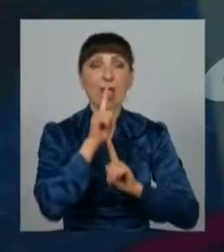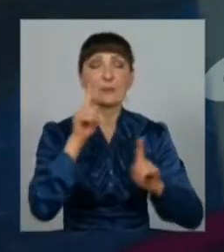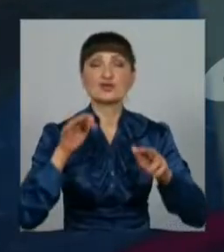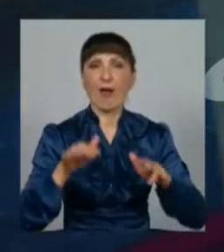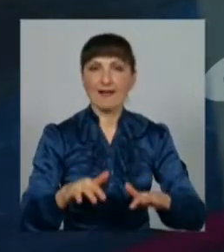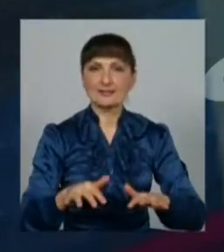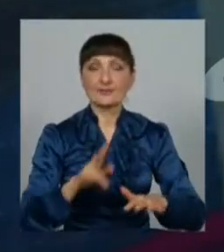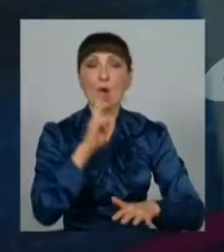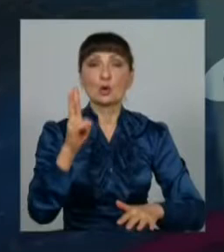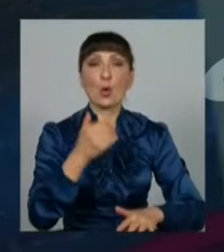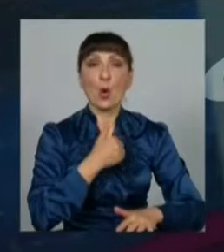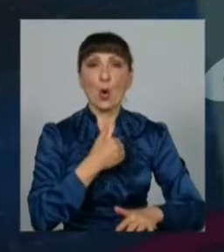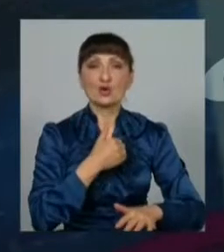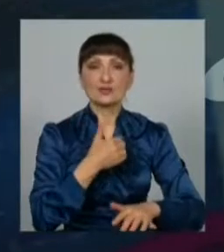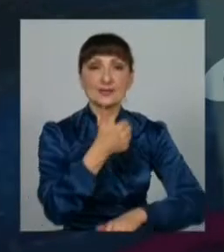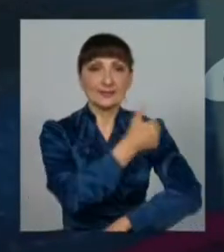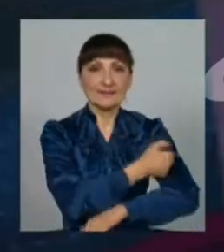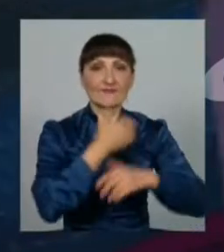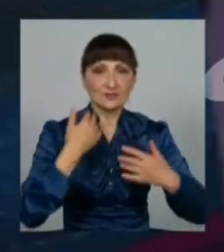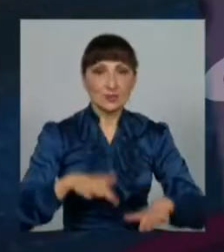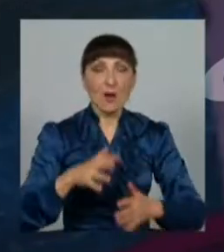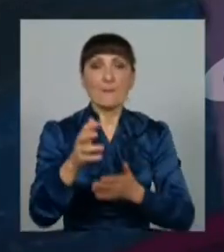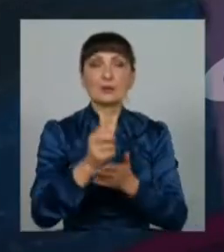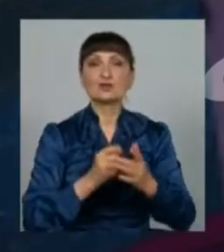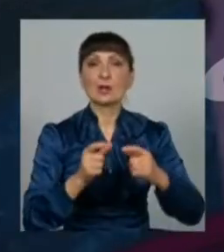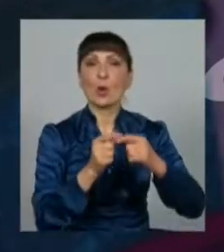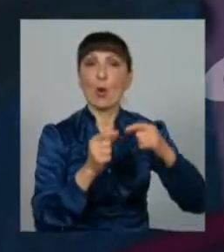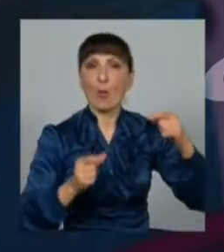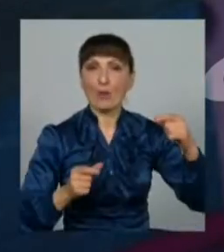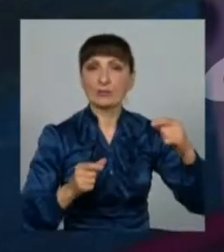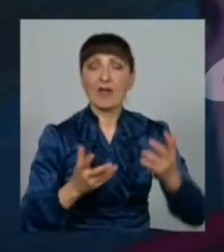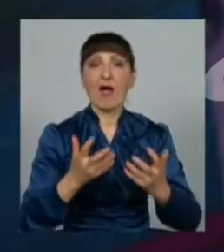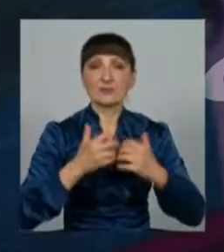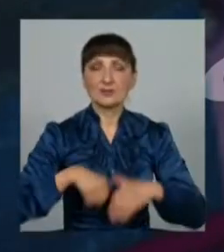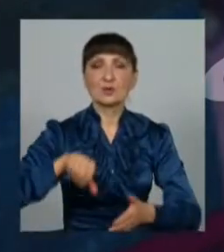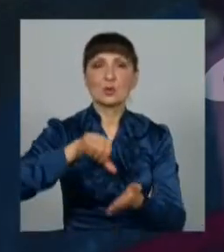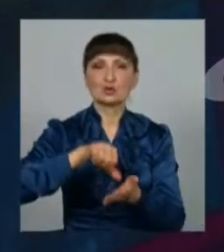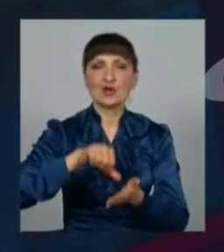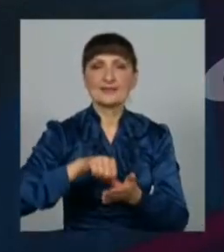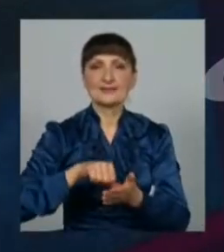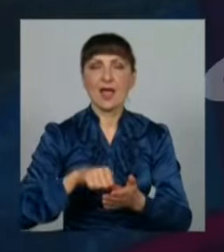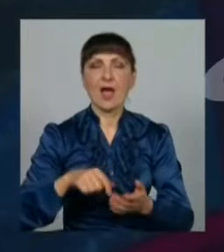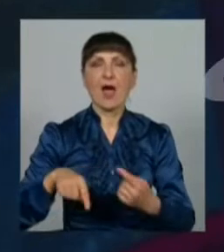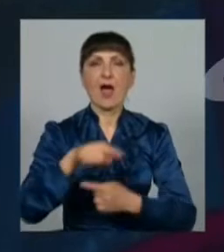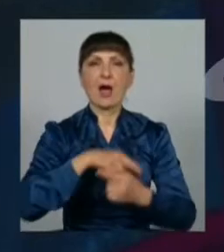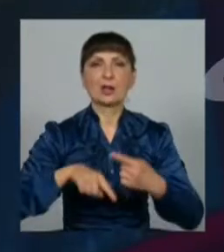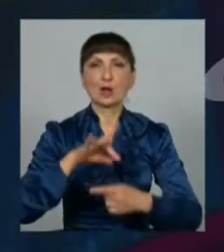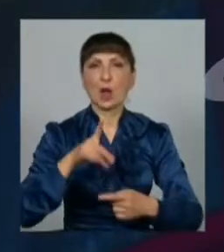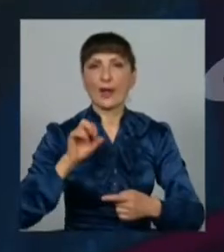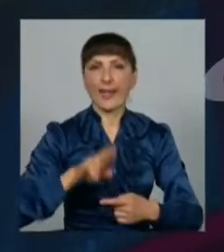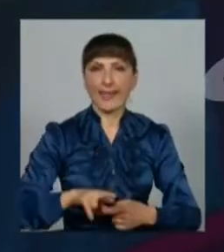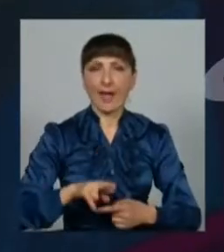акция. Любой желающий после иммунизации получает купон и автоматически становится участником розыгрыша, а также